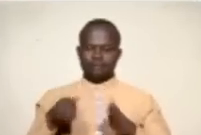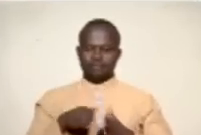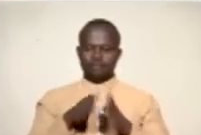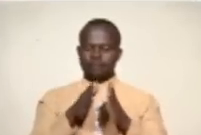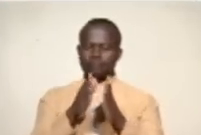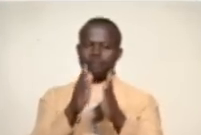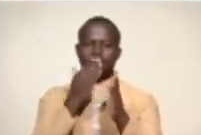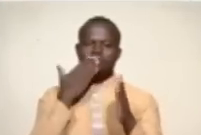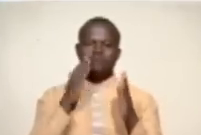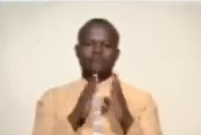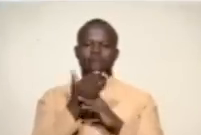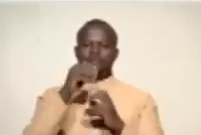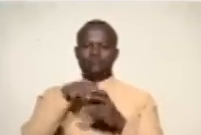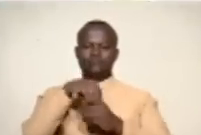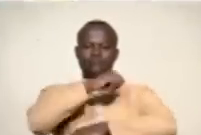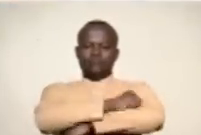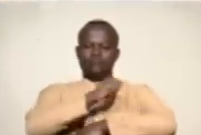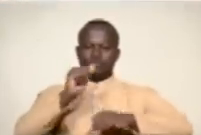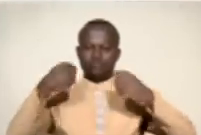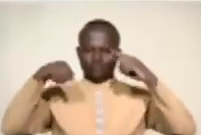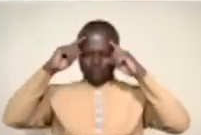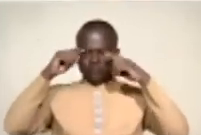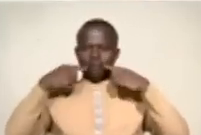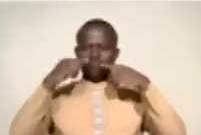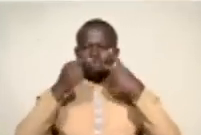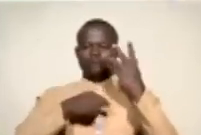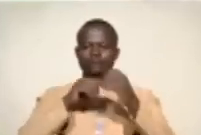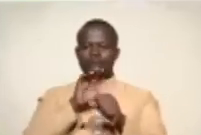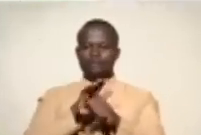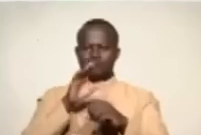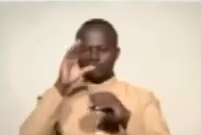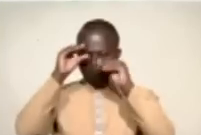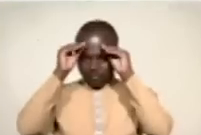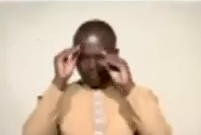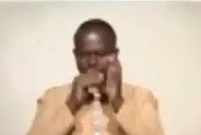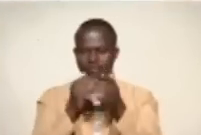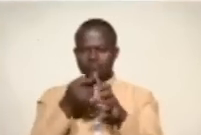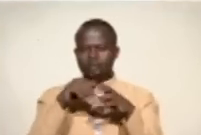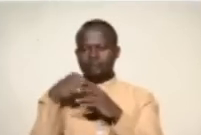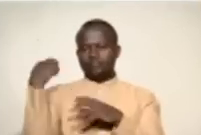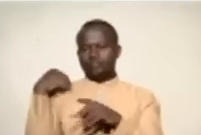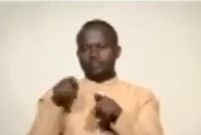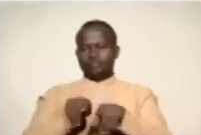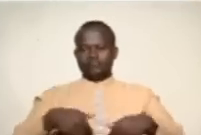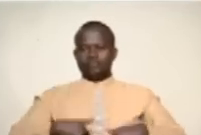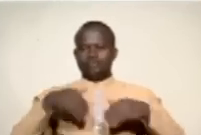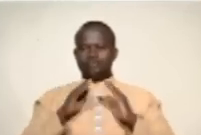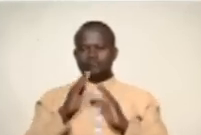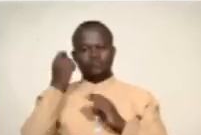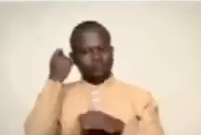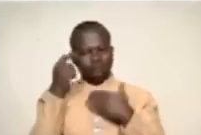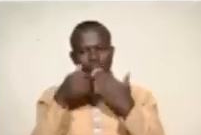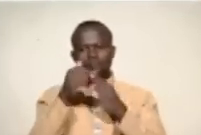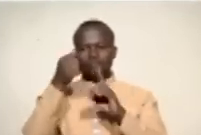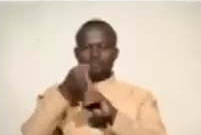Abatutsi banyuzemo. Abanyeshuri b'i Kaminuza bavuze ko hari byinshi bahigiye ndetse ko bahakuye n'umukoro nk'urubyiruko wo gufata iya mbere mu guharanira